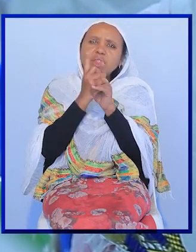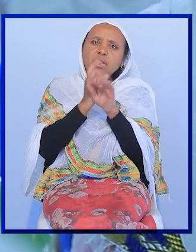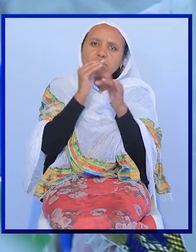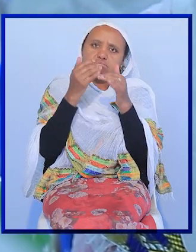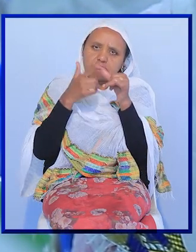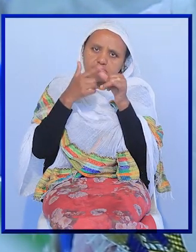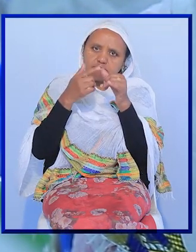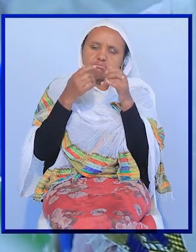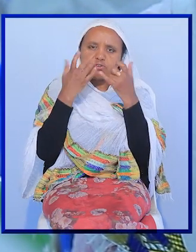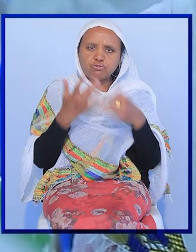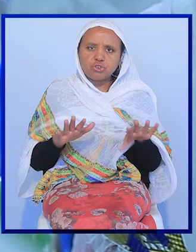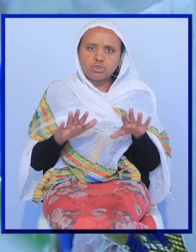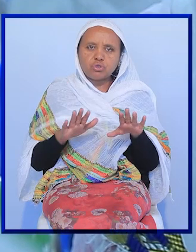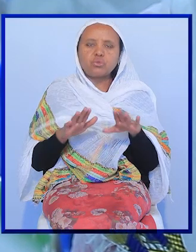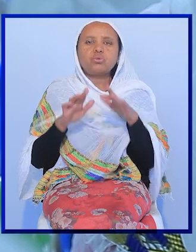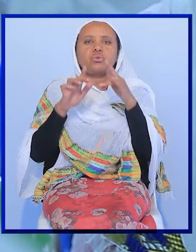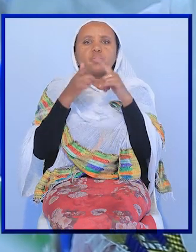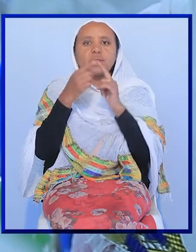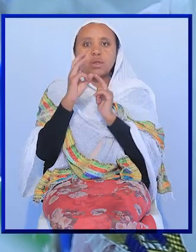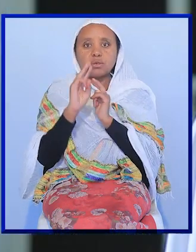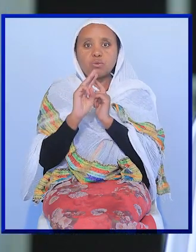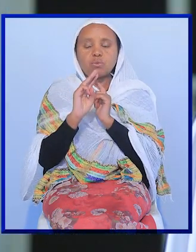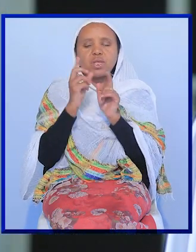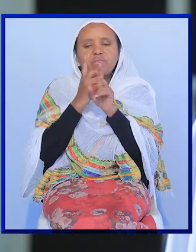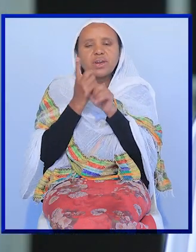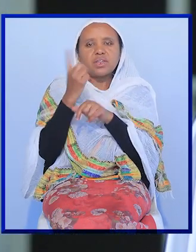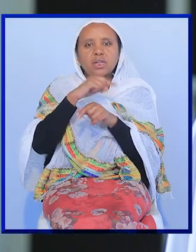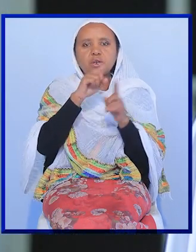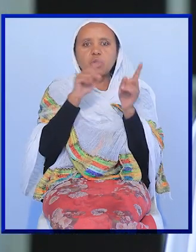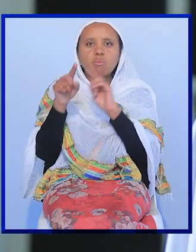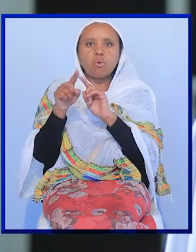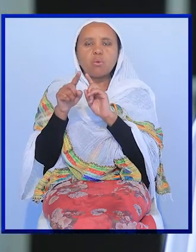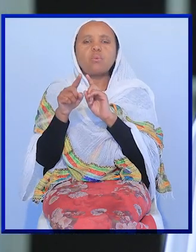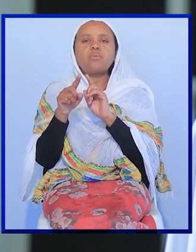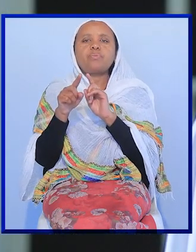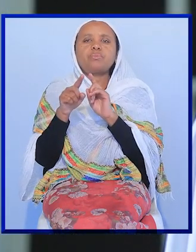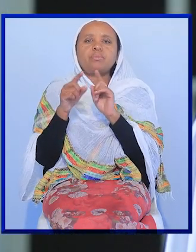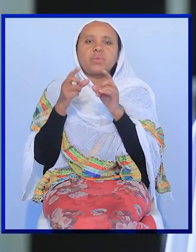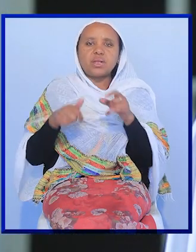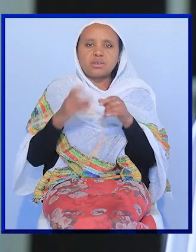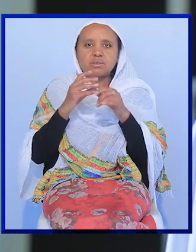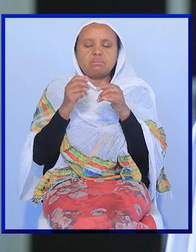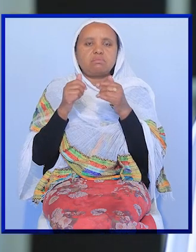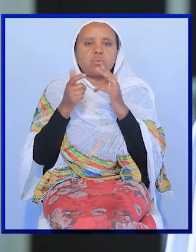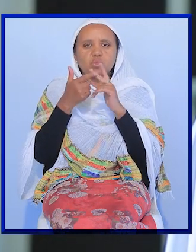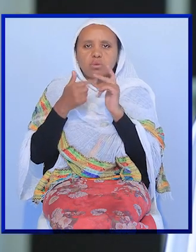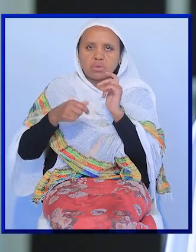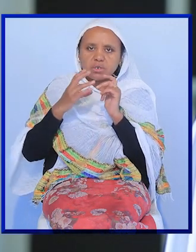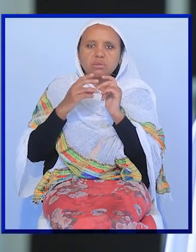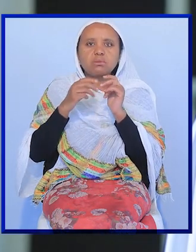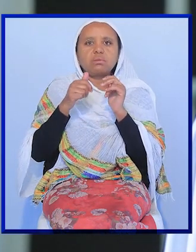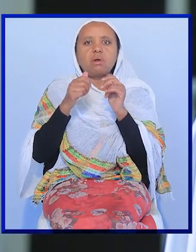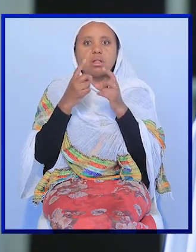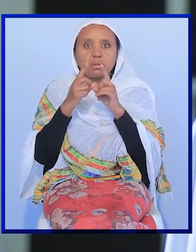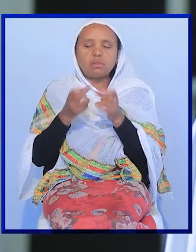ተፈጠሩ በሰኑይ በሁለተኛው የፍጥረት ቀን ደግሞ ጠፈር ተፈጠረ በሶስተኛው አዝርዕት አትክልት